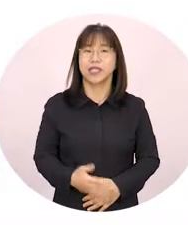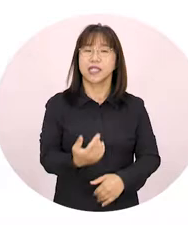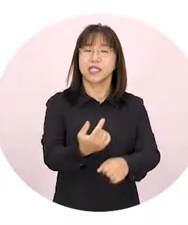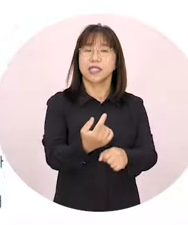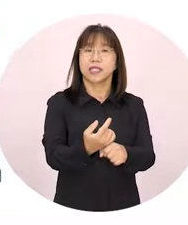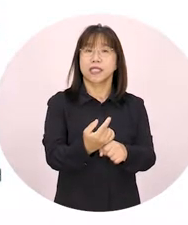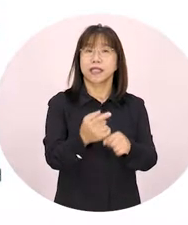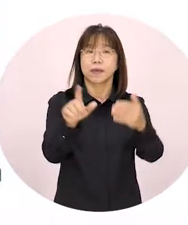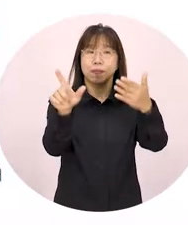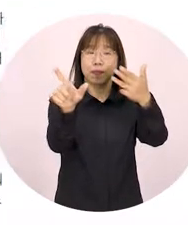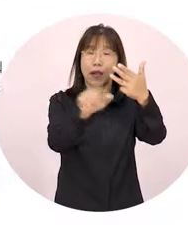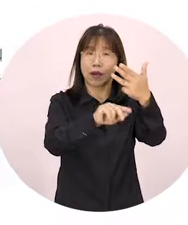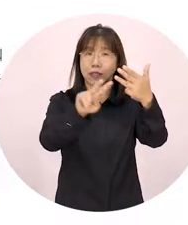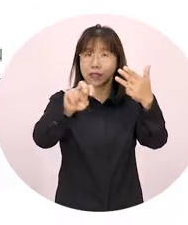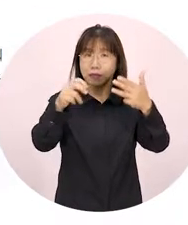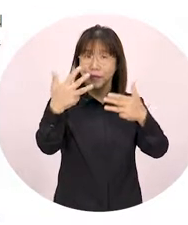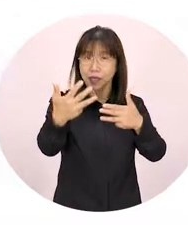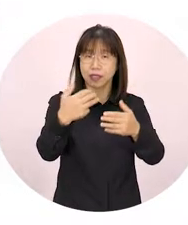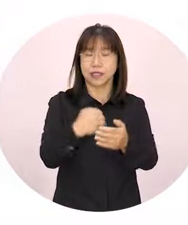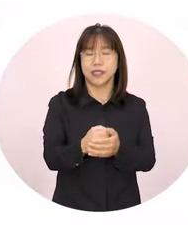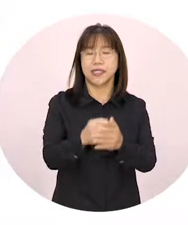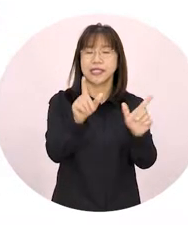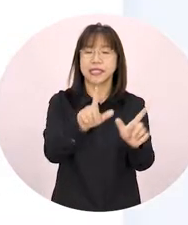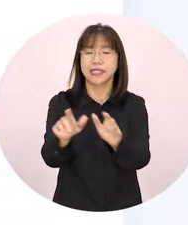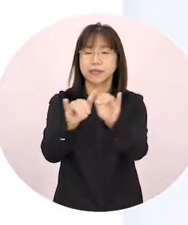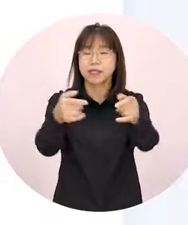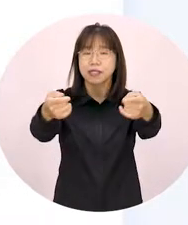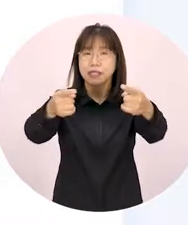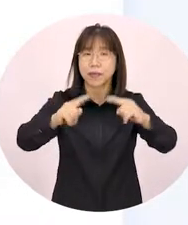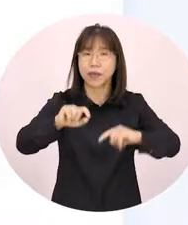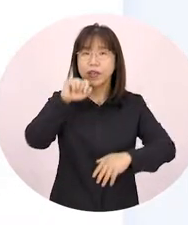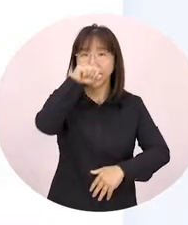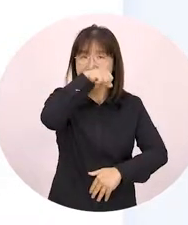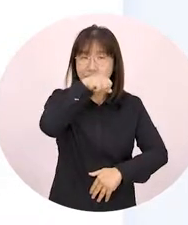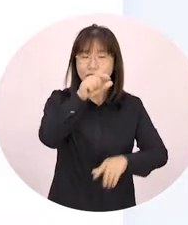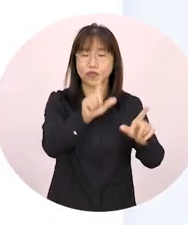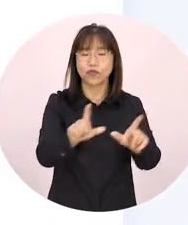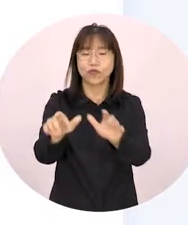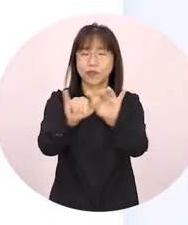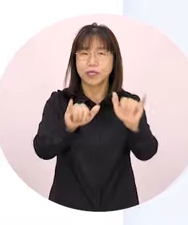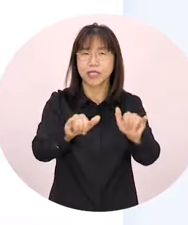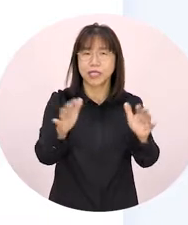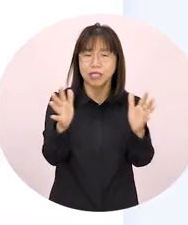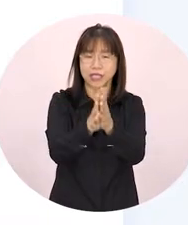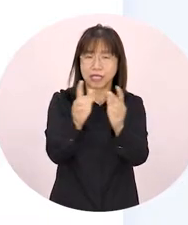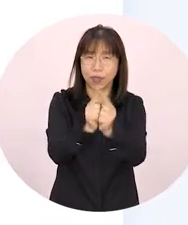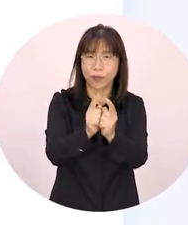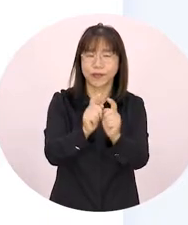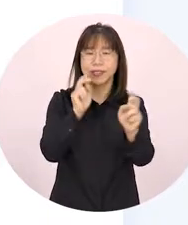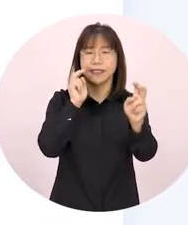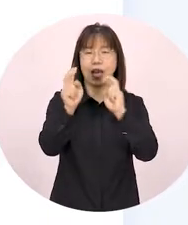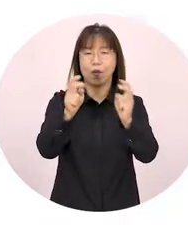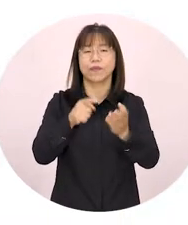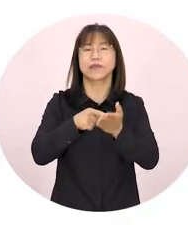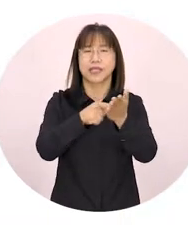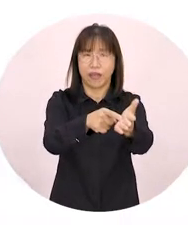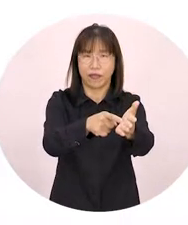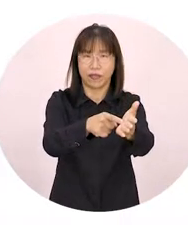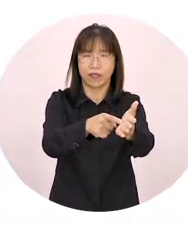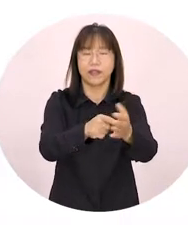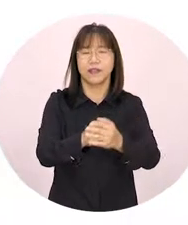지난달 28일 온라인으로 진행된 시민참여 예산 한마당 총회를 통해 주민이 직접 사업을 제안하고 선정하는